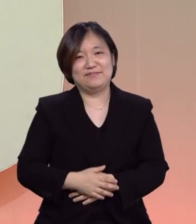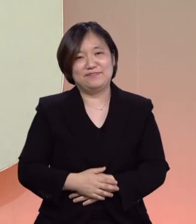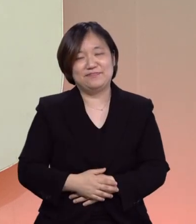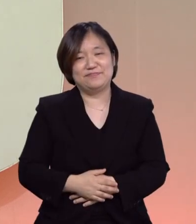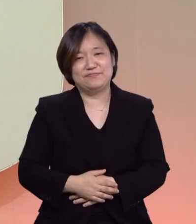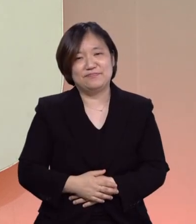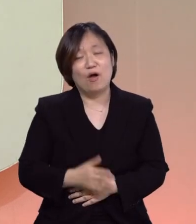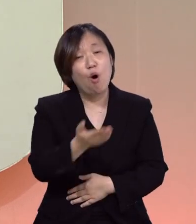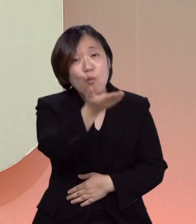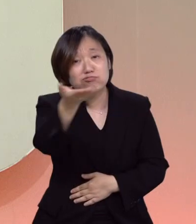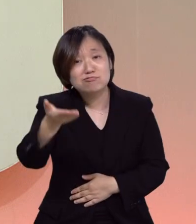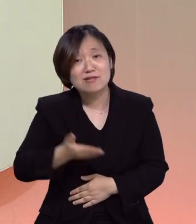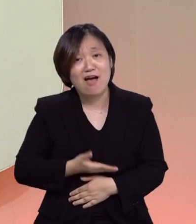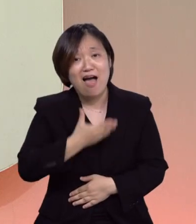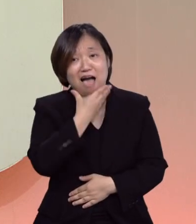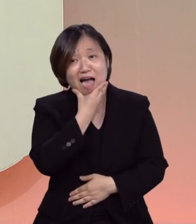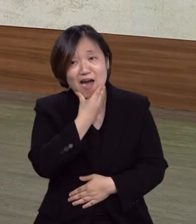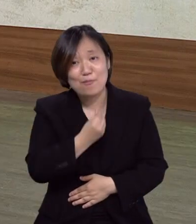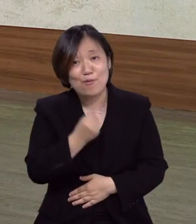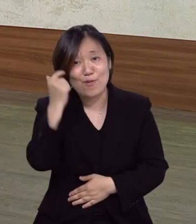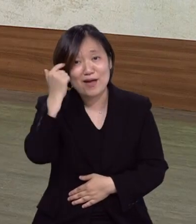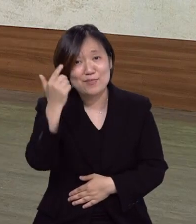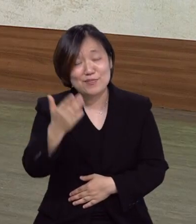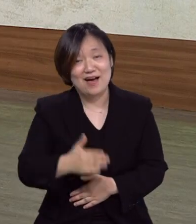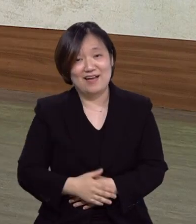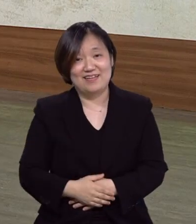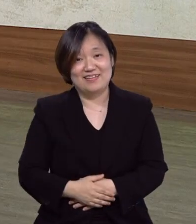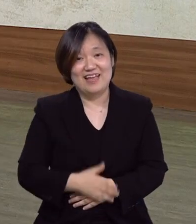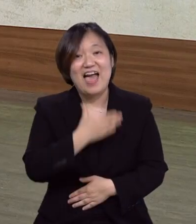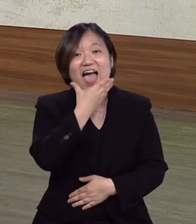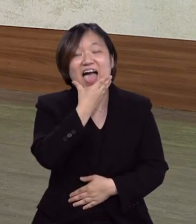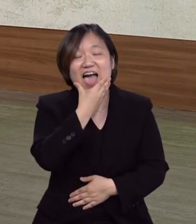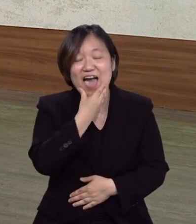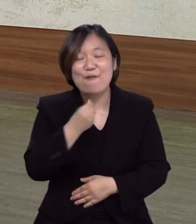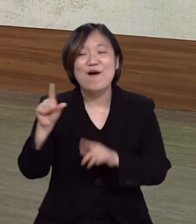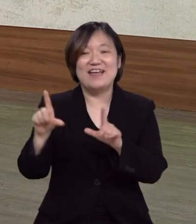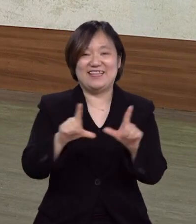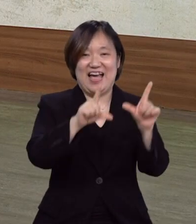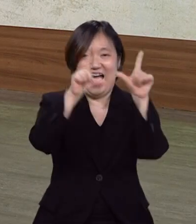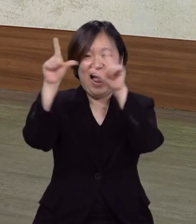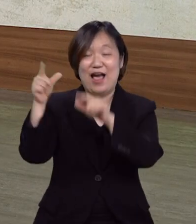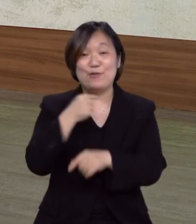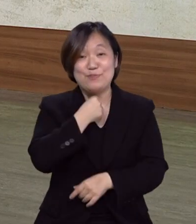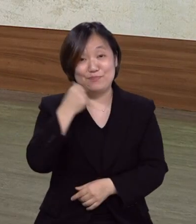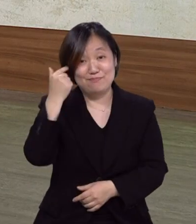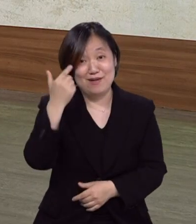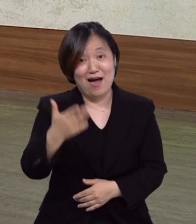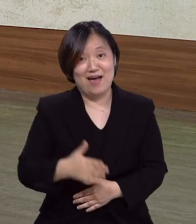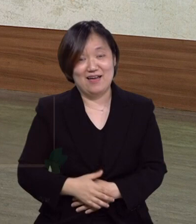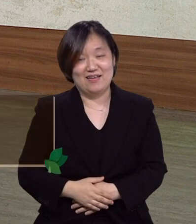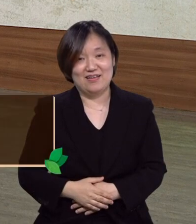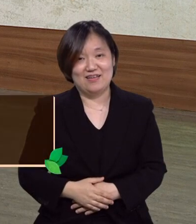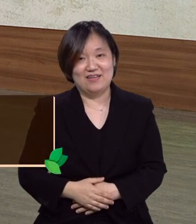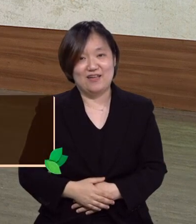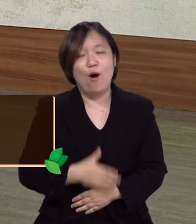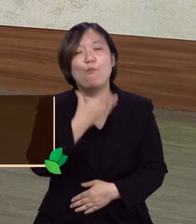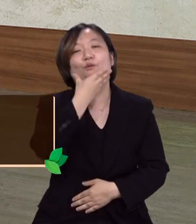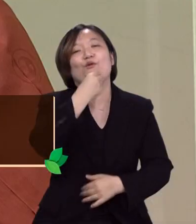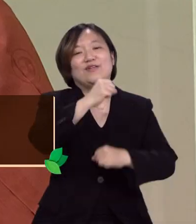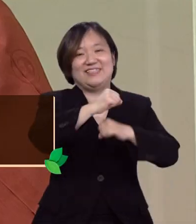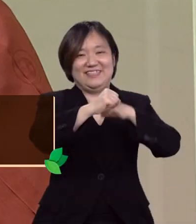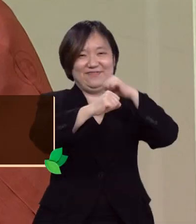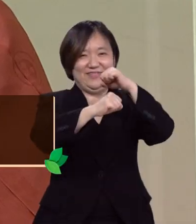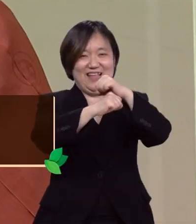여러분 행복해지고 싶습니까 행복한 삶을 창조하고 싶습니까 복을